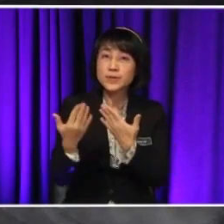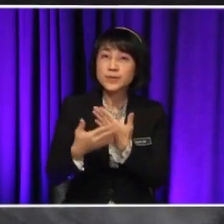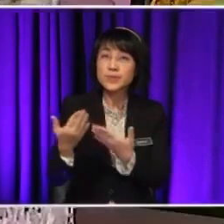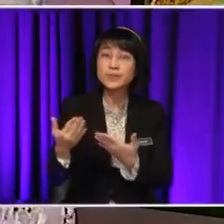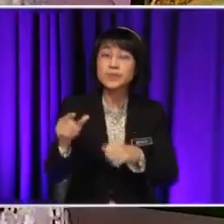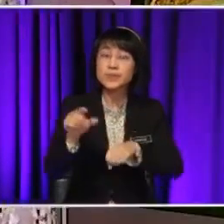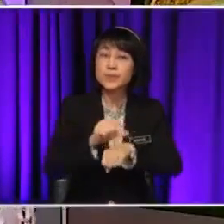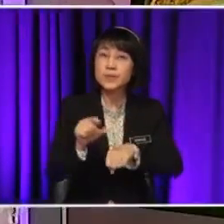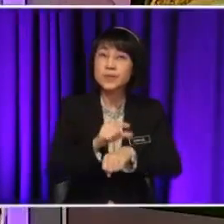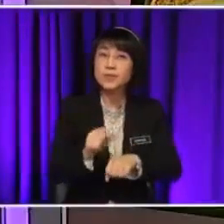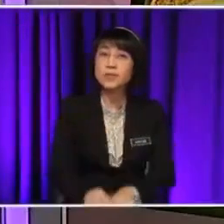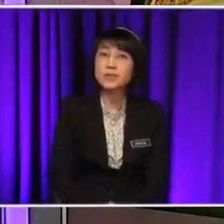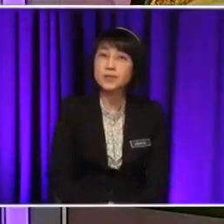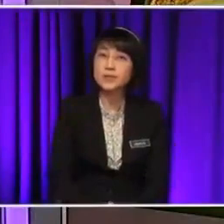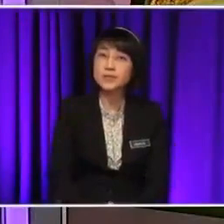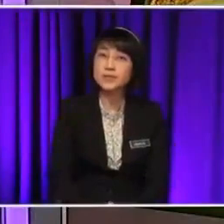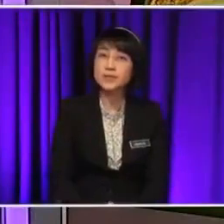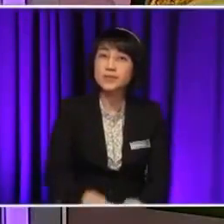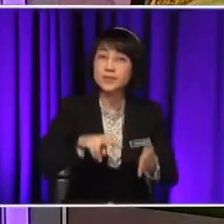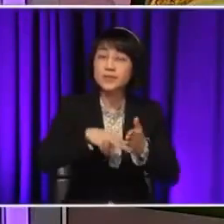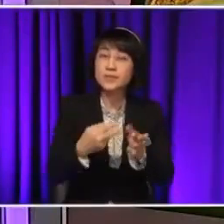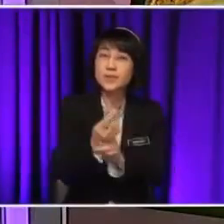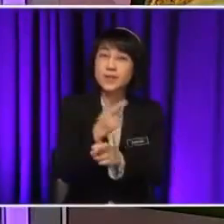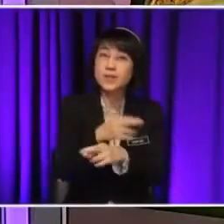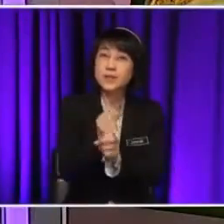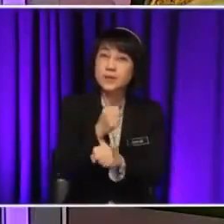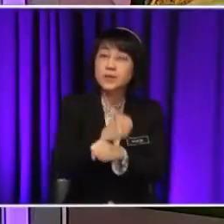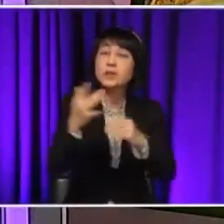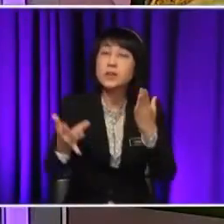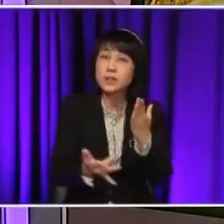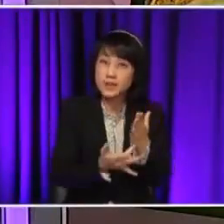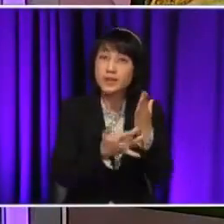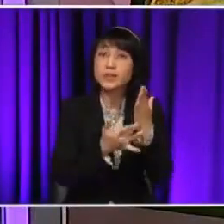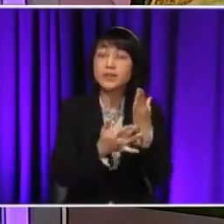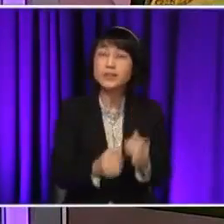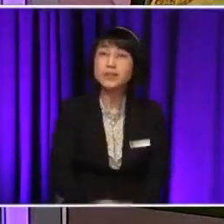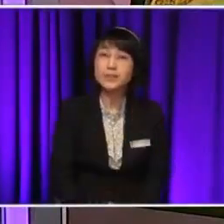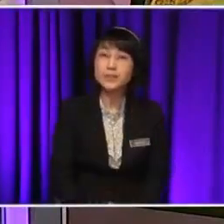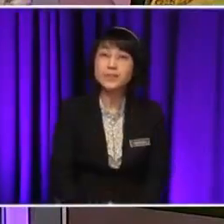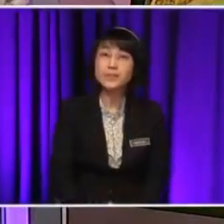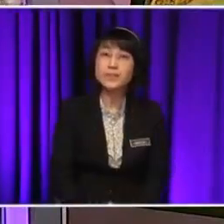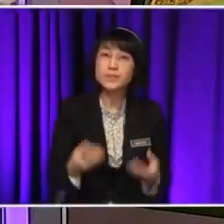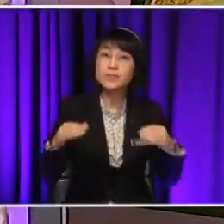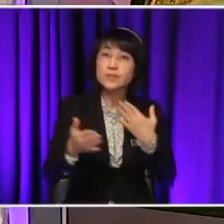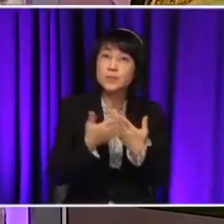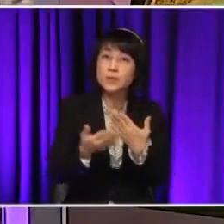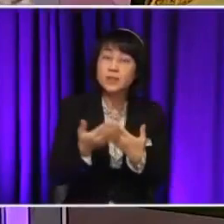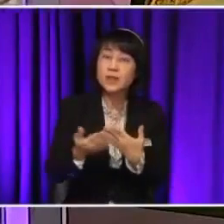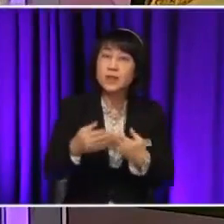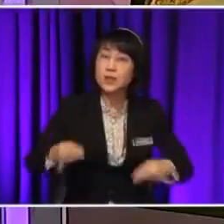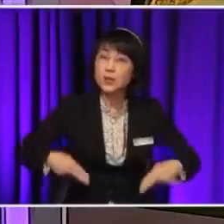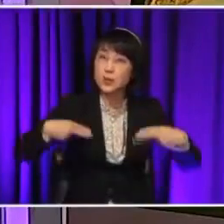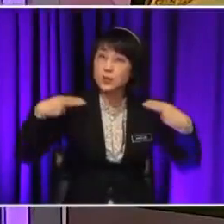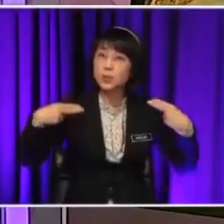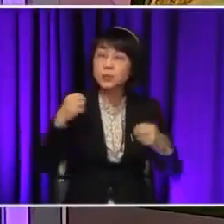guna. Okey, ini maksudnya reka bentuk teknologi. Okey. Faham cikgu. Dia telah memudahkan urusan harian kita yang